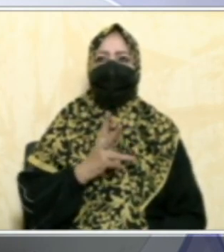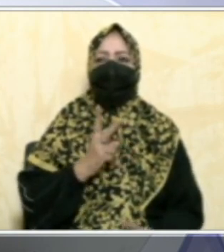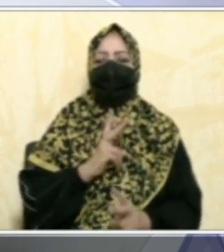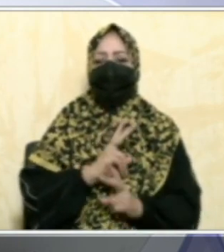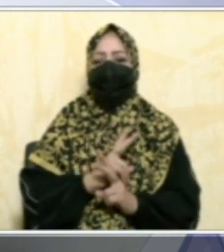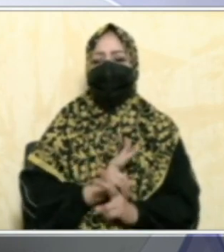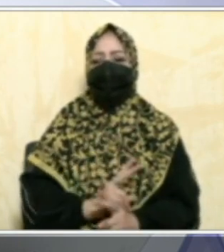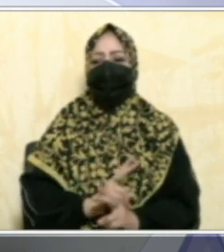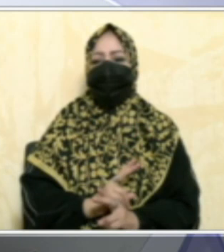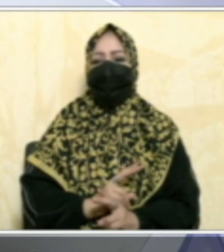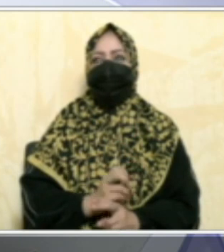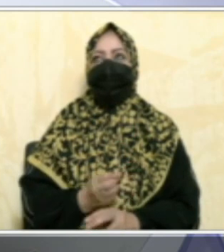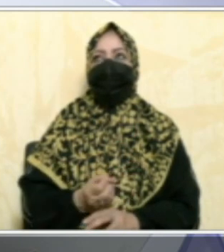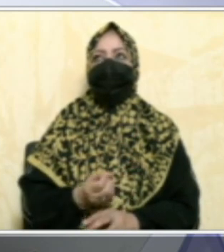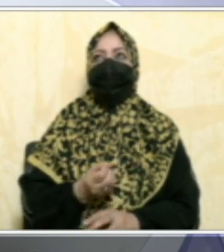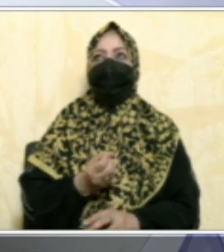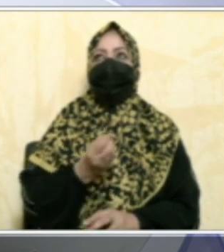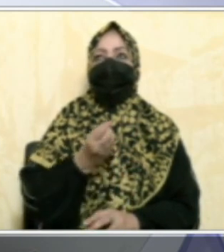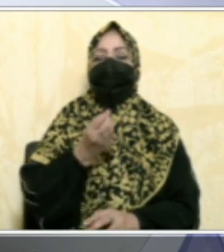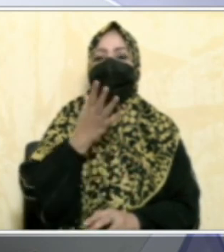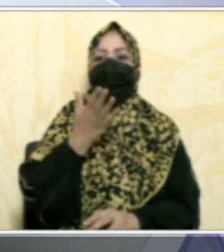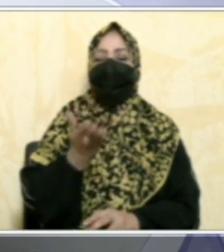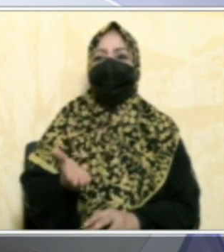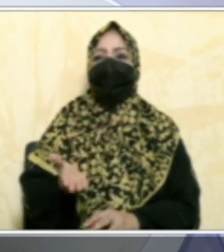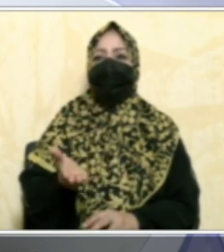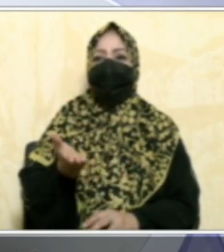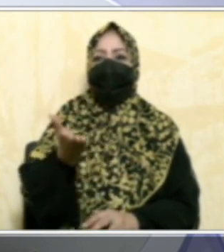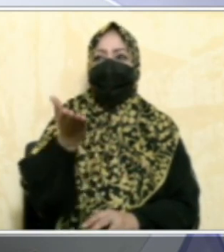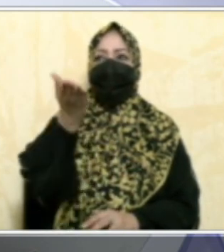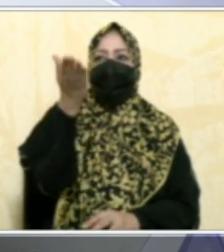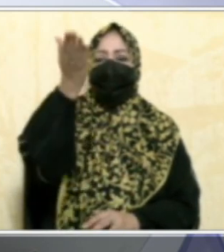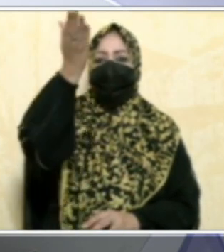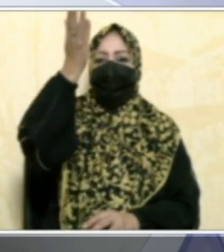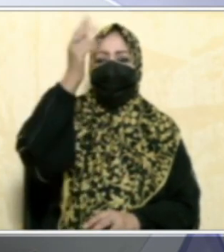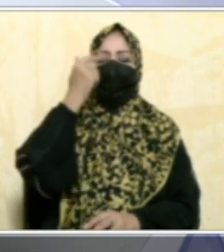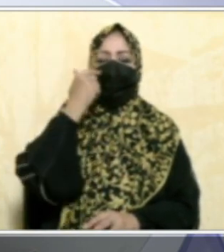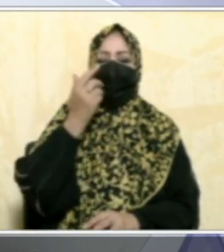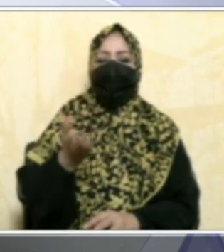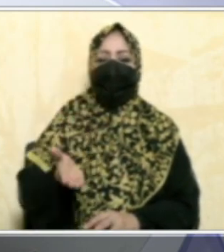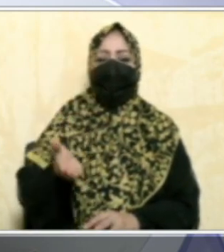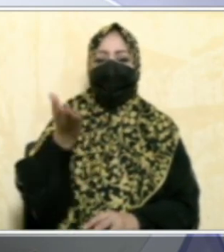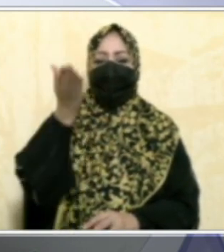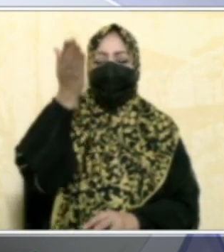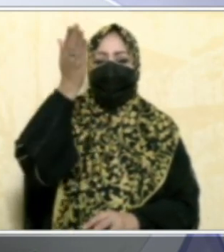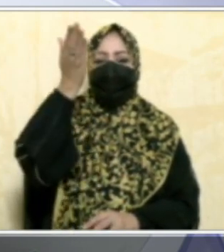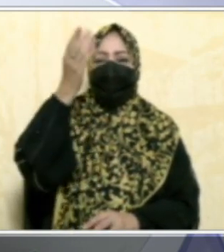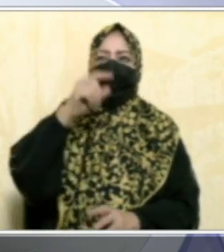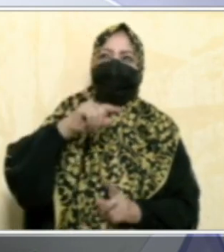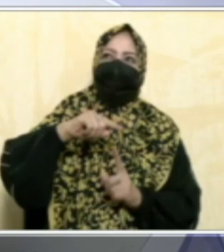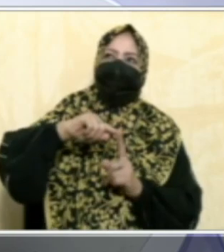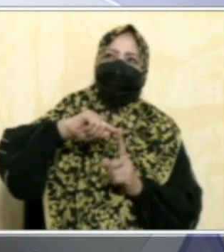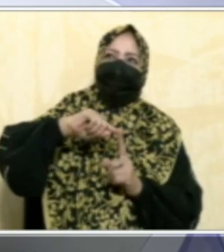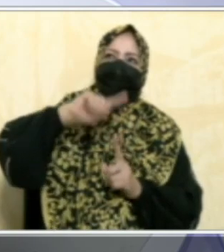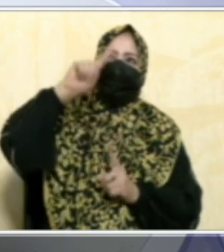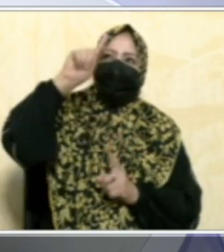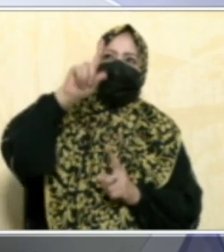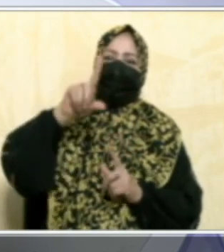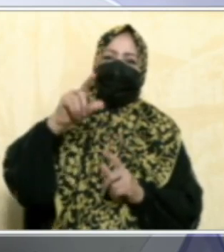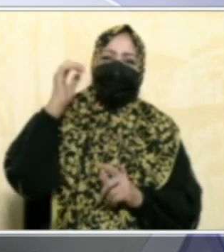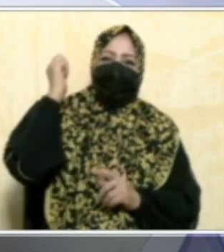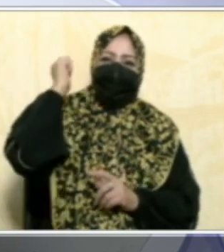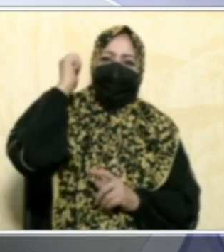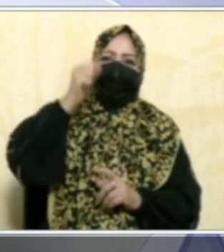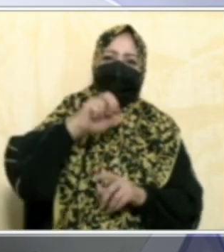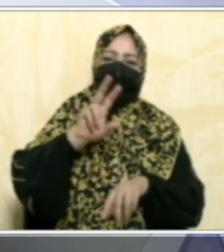وترتفع بقدر ميل، يعني بقدر رمح، يعني ربع ساعة أو ثلث ساعة